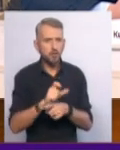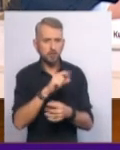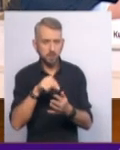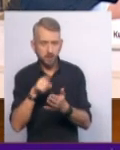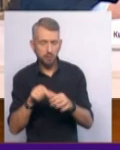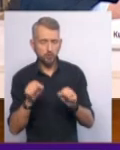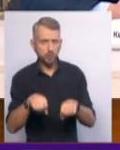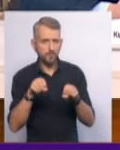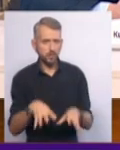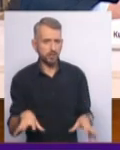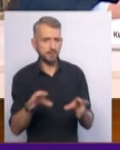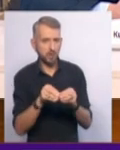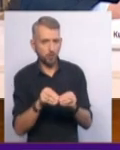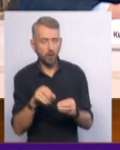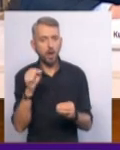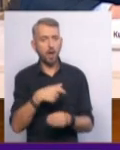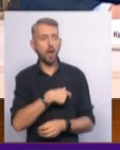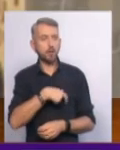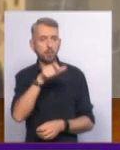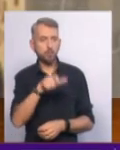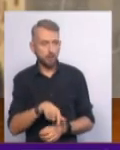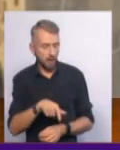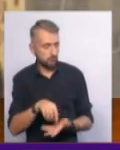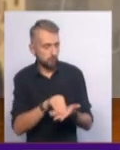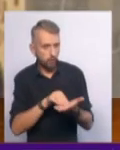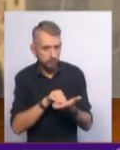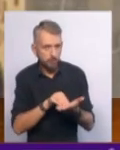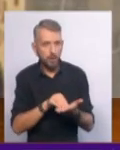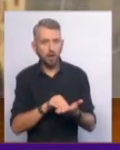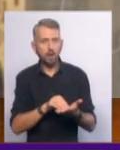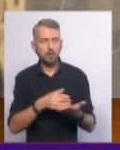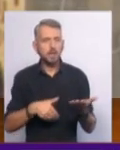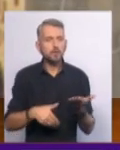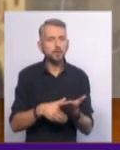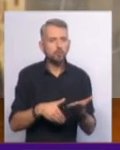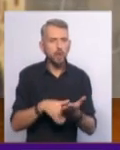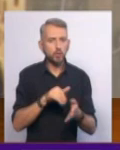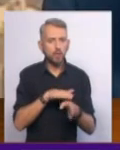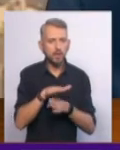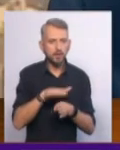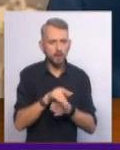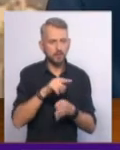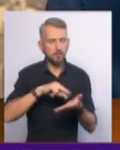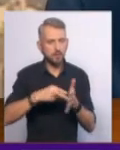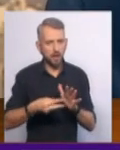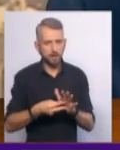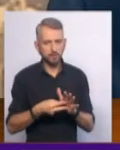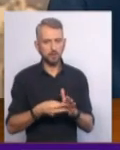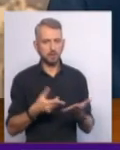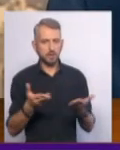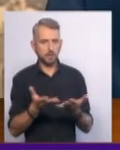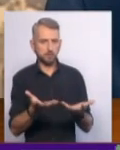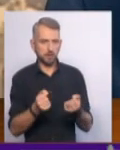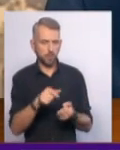спільними зусиллями, а депутат, ще раз наголошую, це інструмент якраз у реалізації цих планів, які